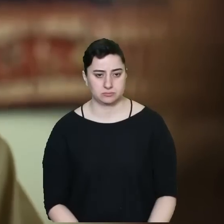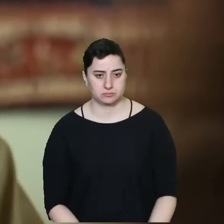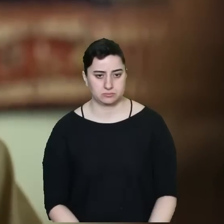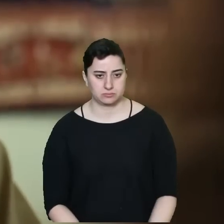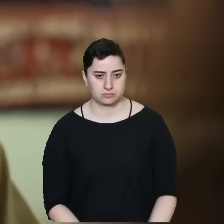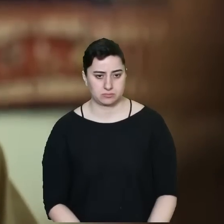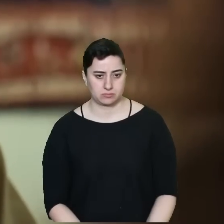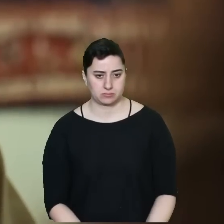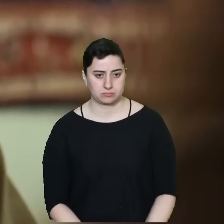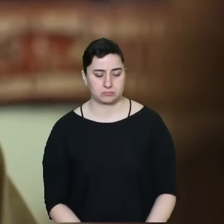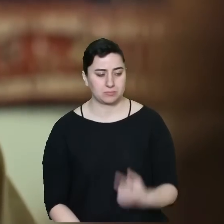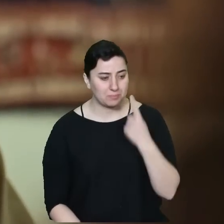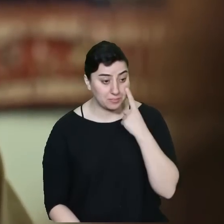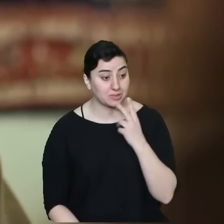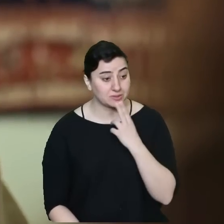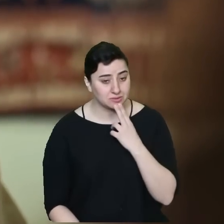Bak kızım.